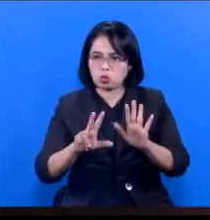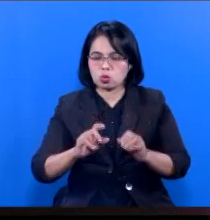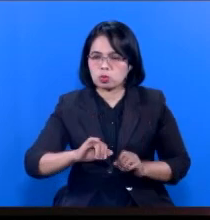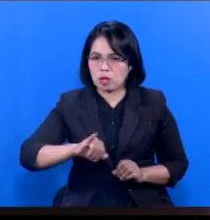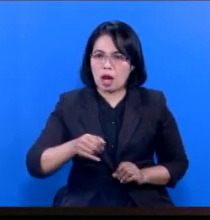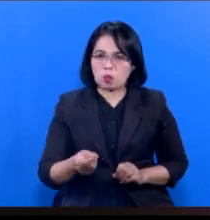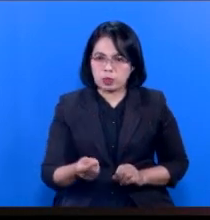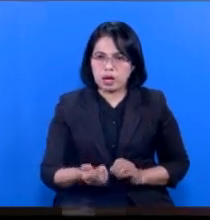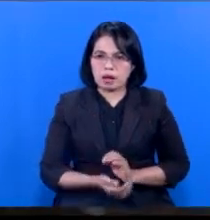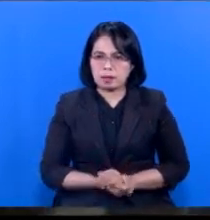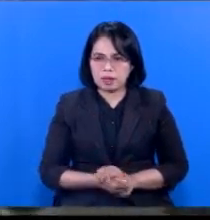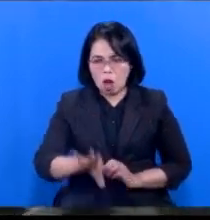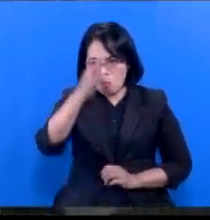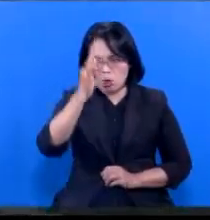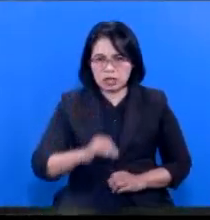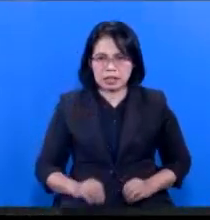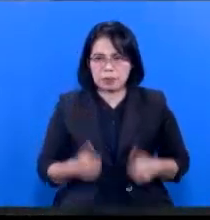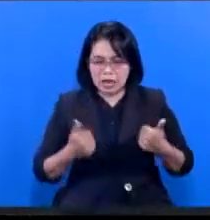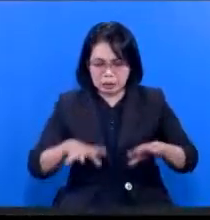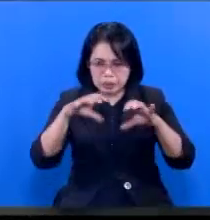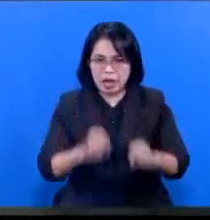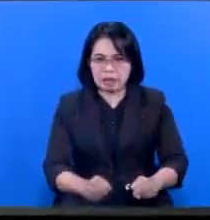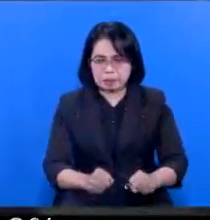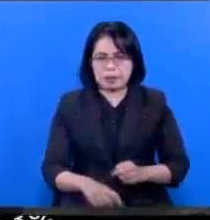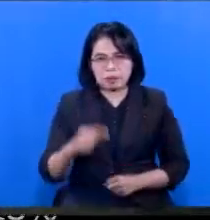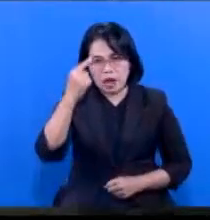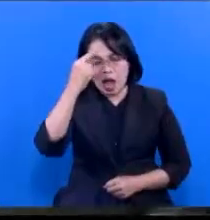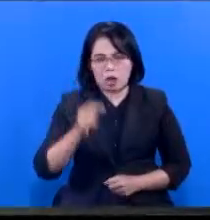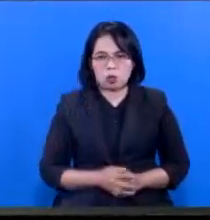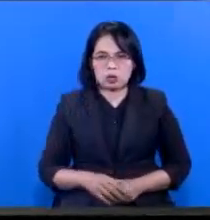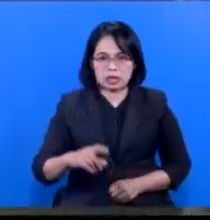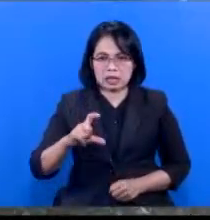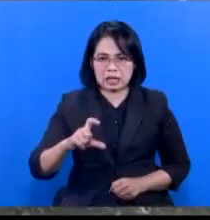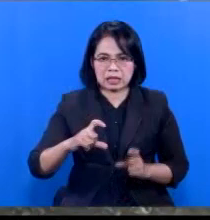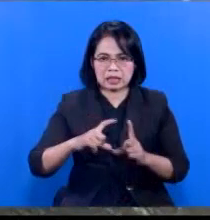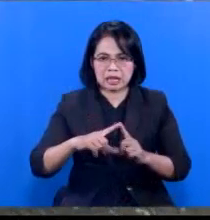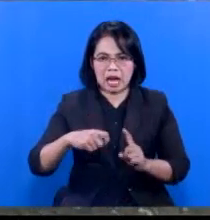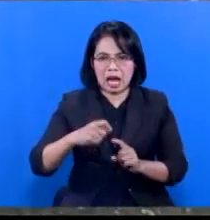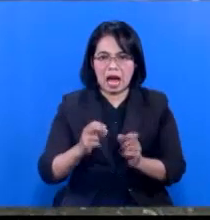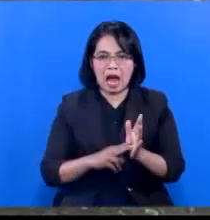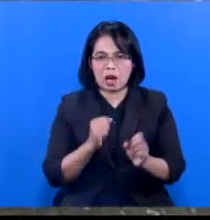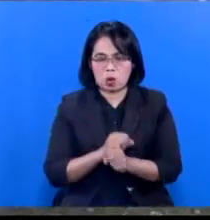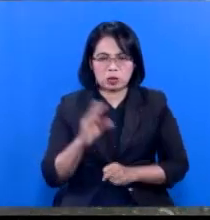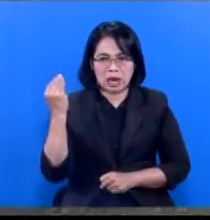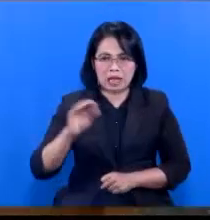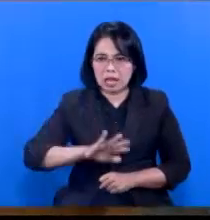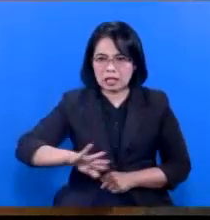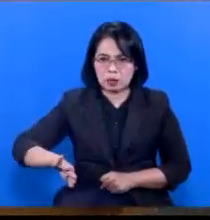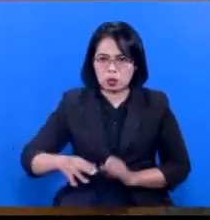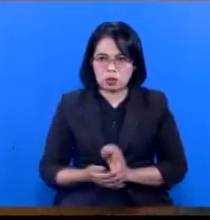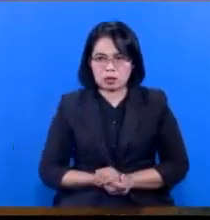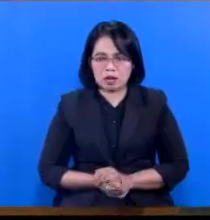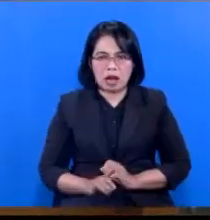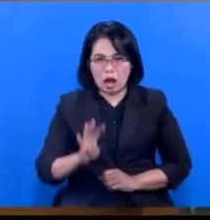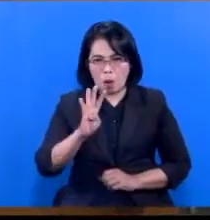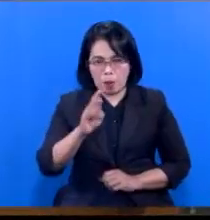polisi berhasil menangkap pelaku di rumah kontrakannya di Cakung, Jakarta Timur. Menurut polisi, total ada 4 orang yang melakukan aksi pencurian.